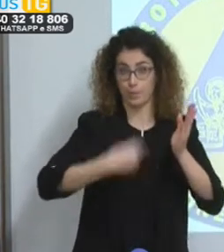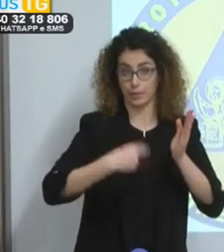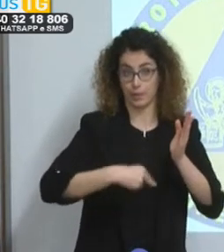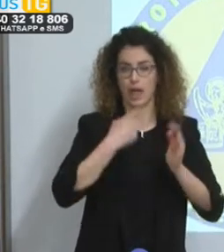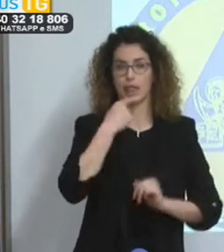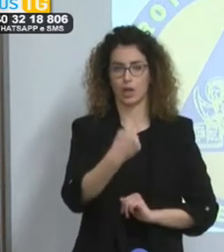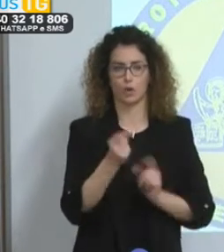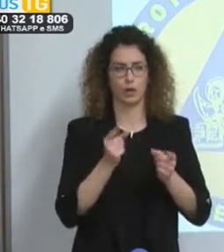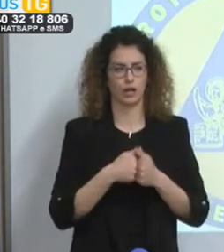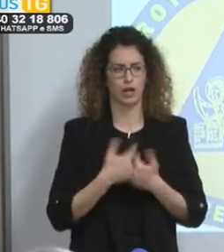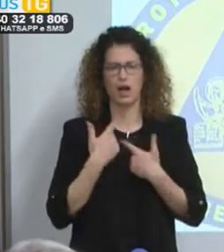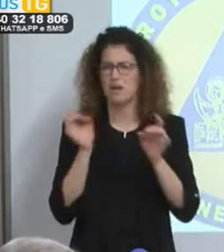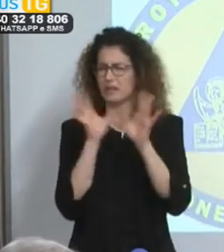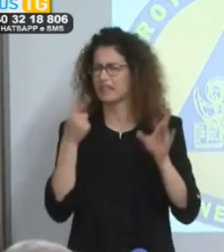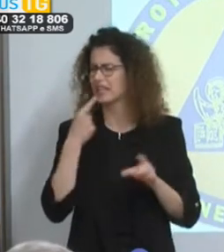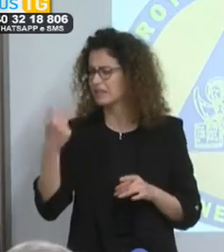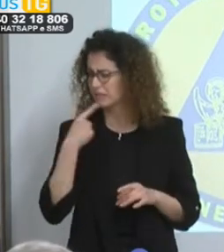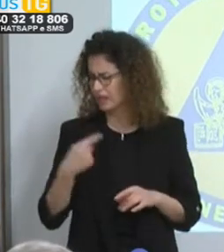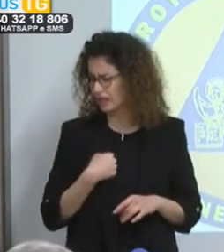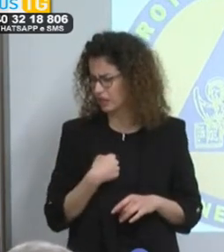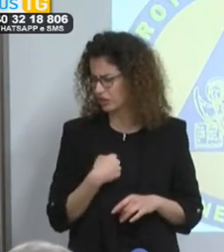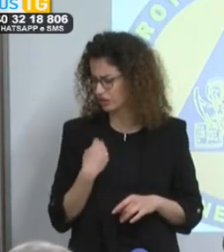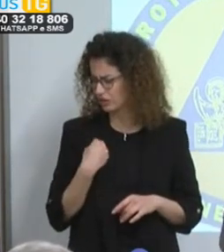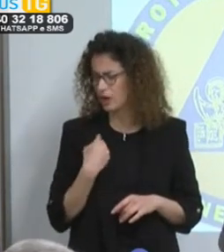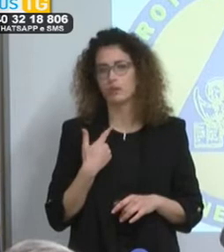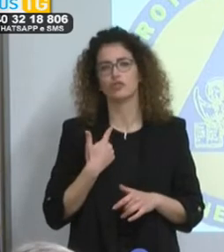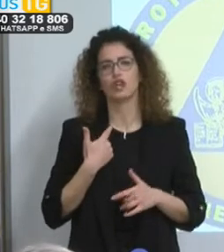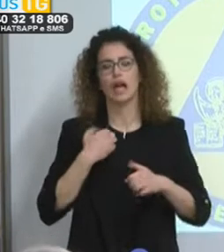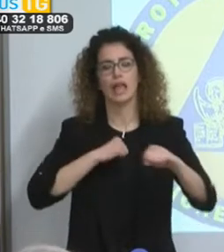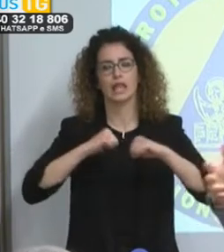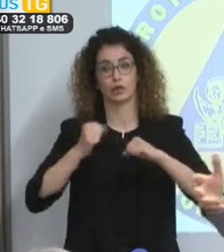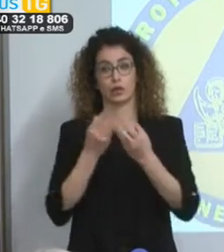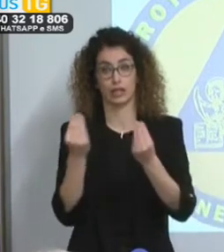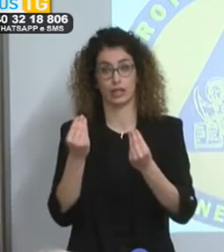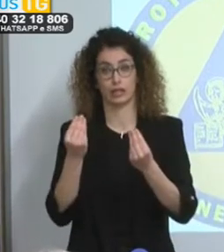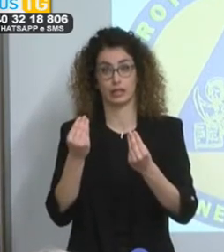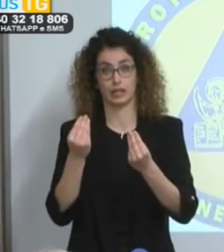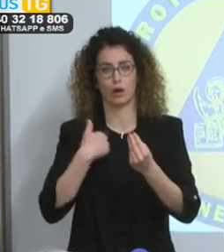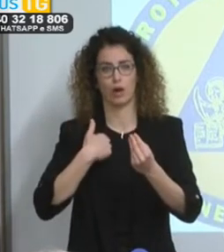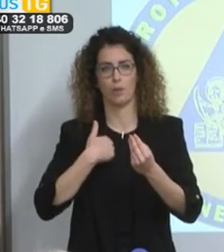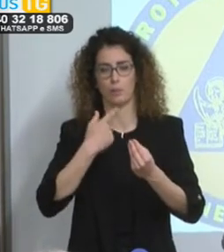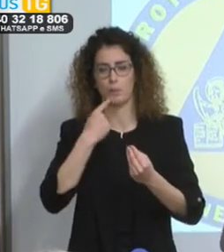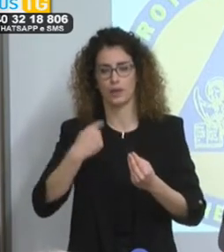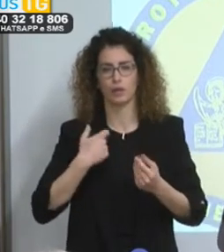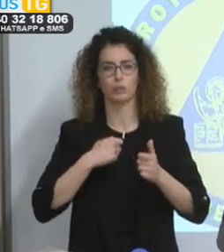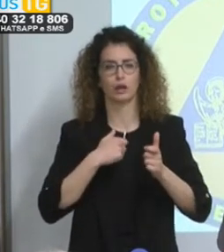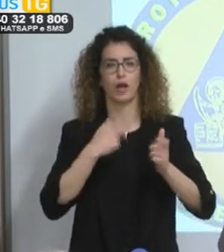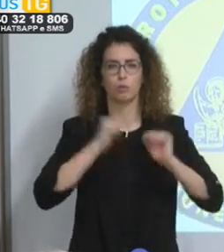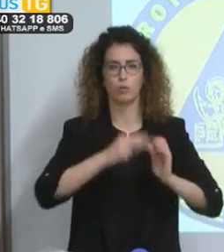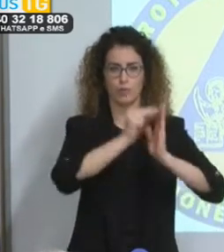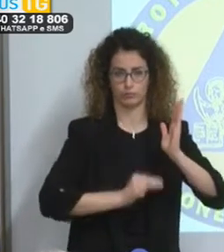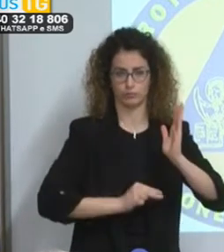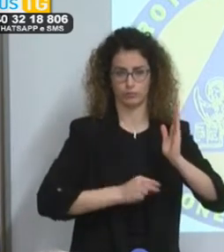dico, chi è che questa mattina mi ha detto, sono più direttori, dico, abbiamo dato degli slot anche in prenotazione per gli over